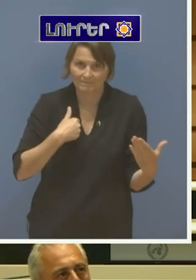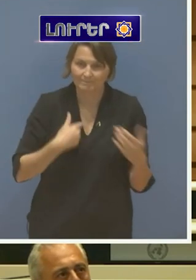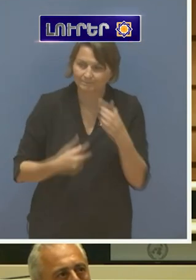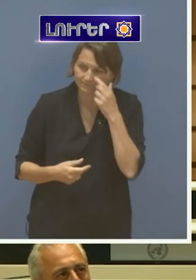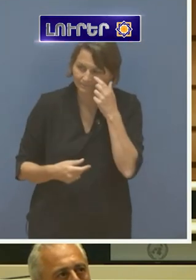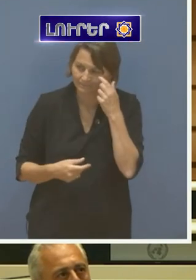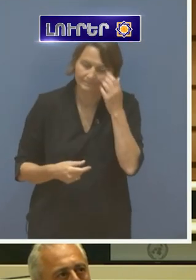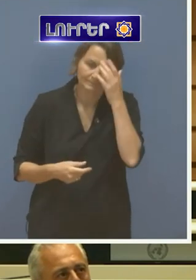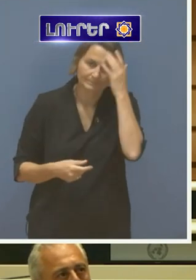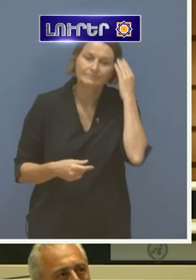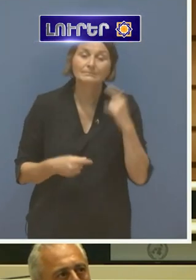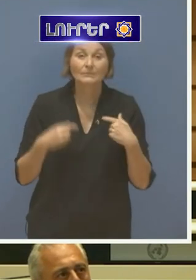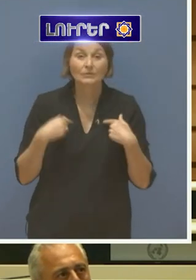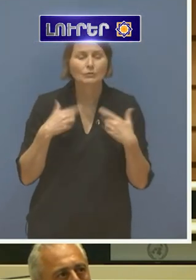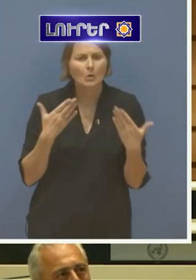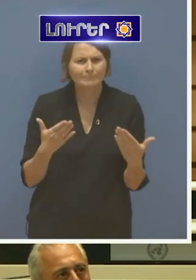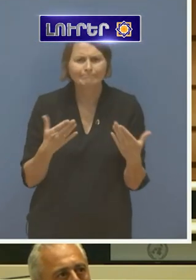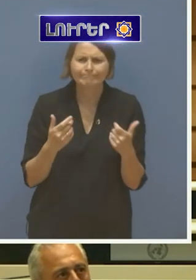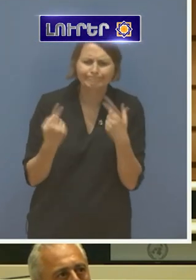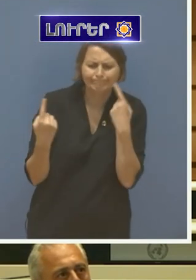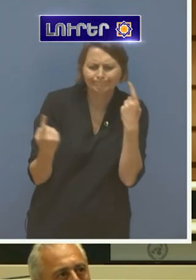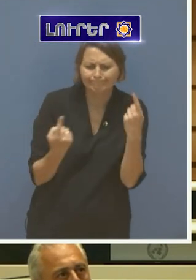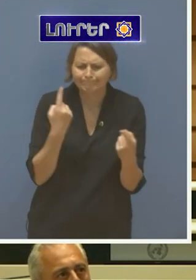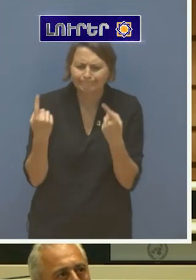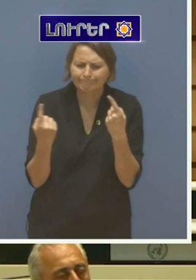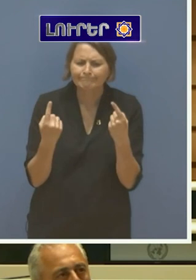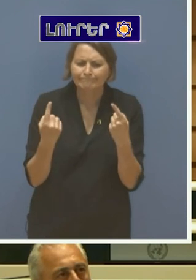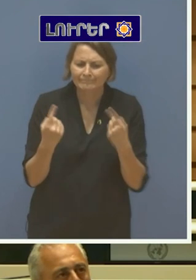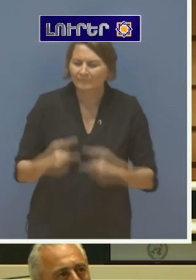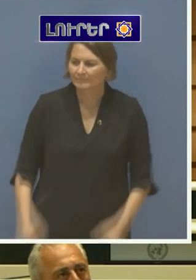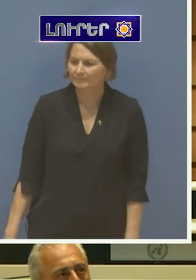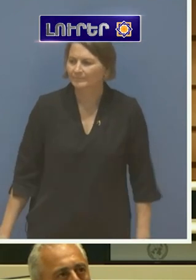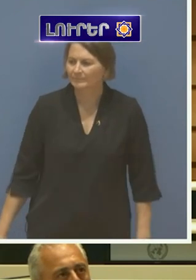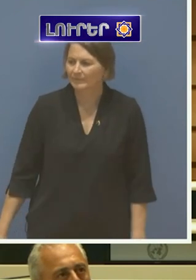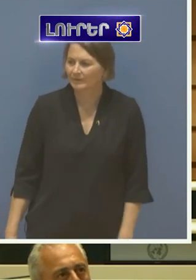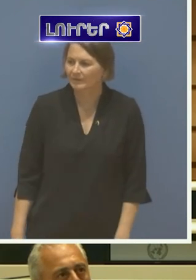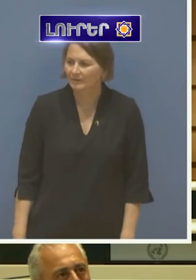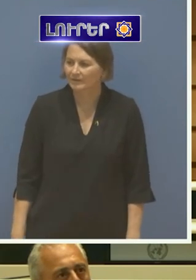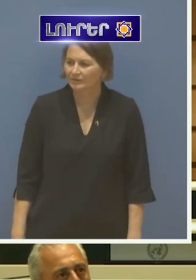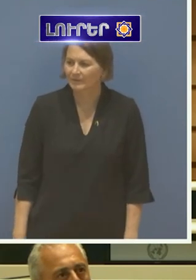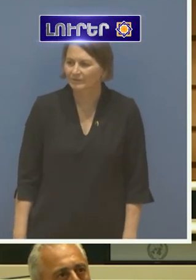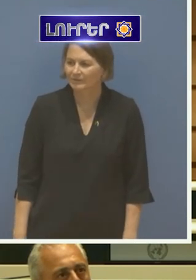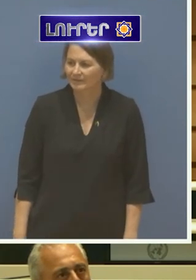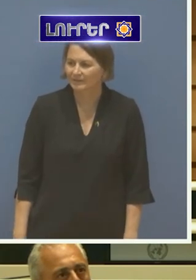այլ նպատակ չունին, քան կանխիր մեր բնիկ Արևմտյան Հայաստանի պետության քոյությունը, որն այսօր ճանաչված է